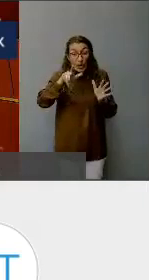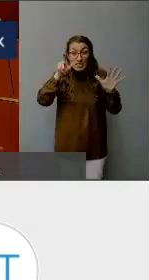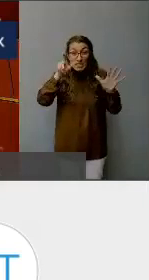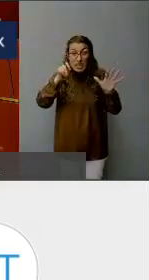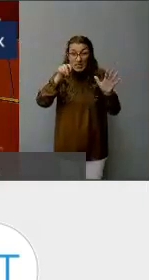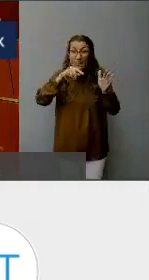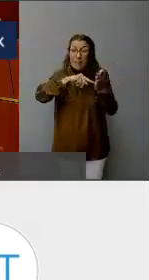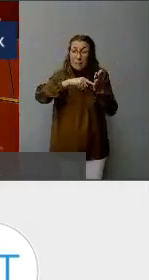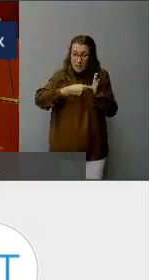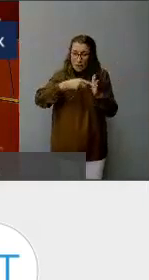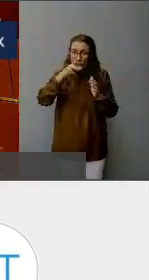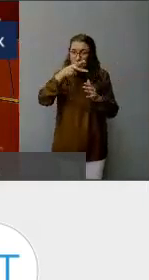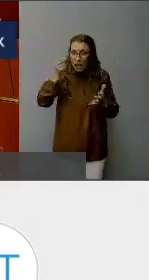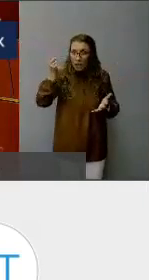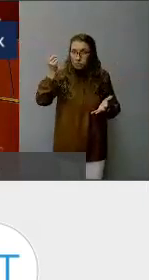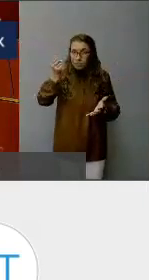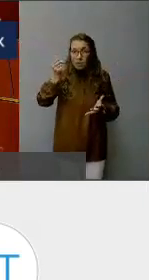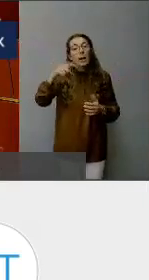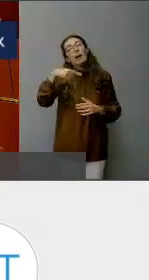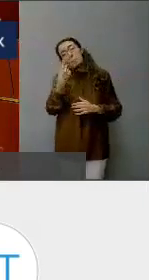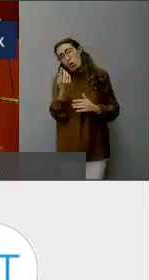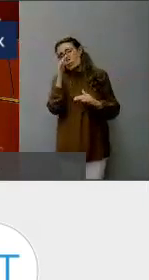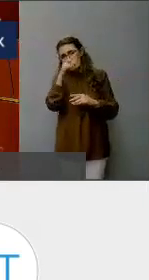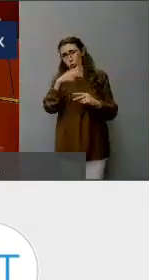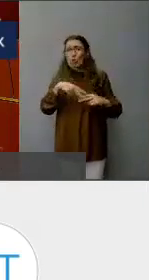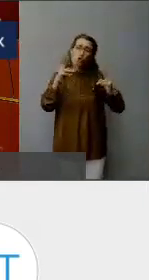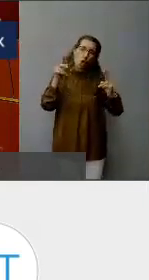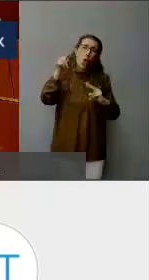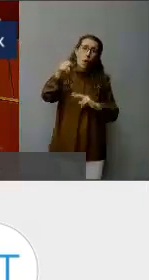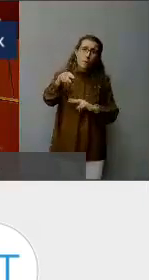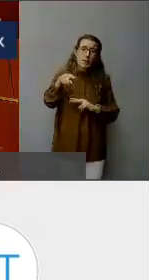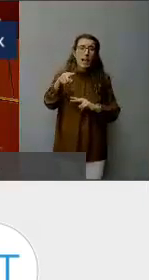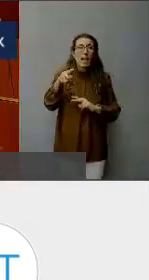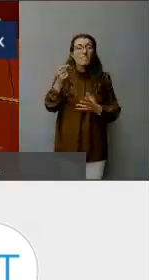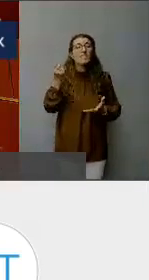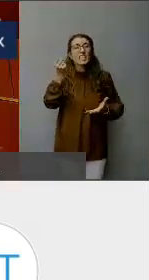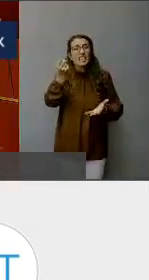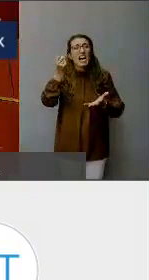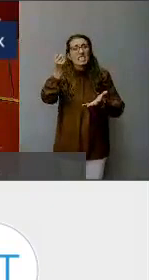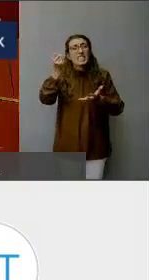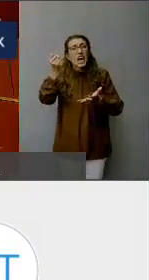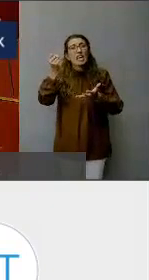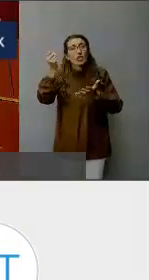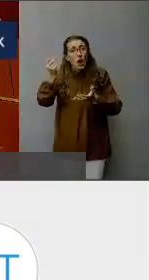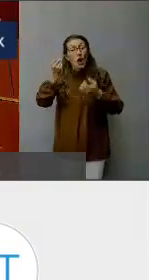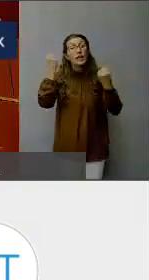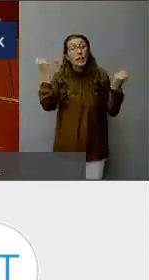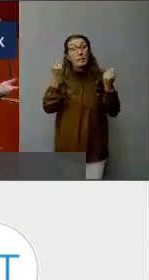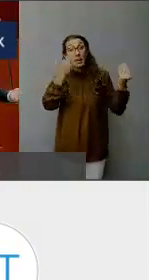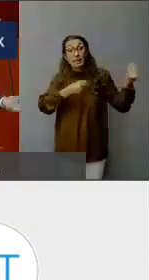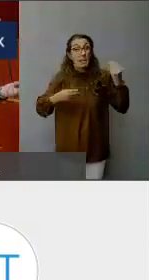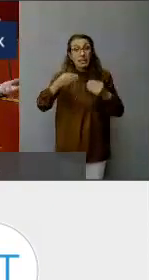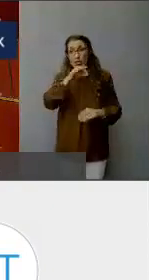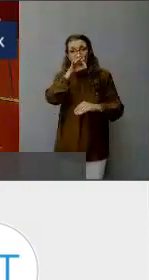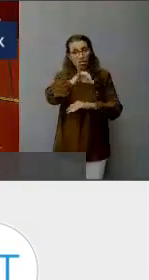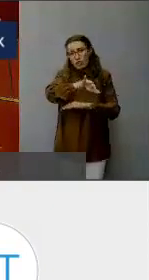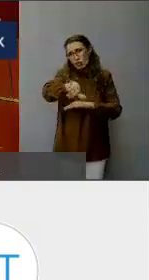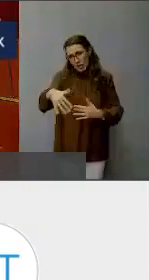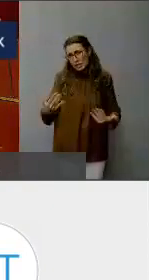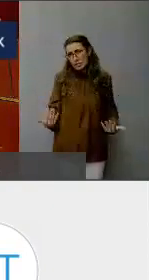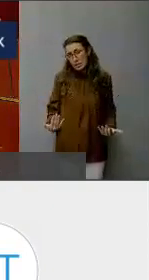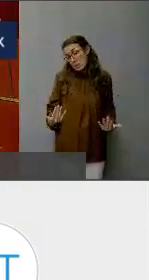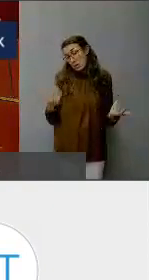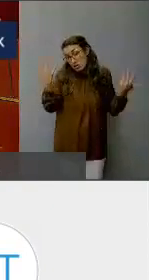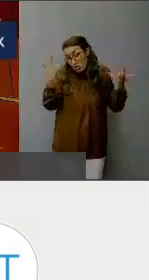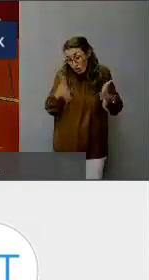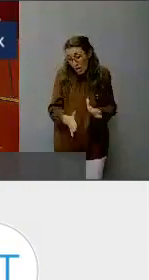bella sommetta a una ma la sua meta poi magari scopriremo che sarà un finanziatore della campagna elettorale del centrodestra ma come come è successo come abbiamo visto anche nel passato